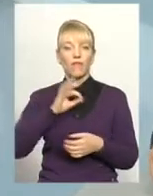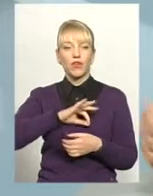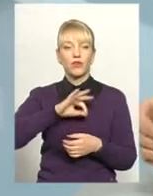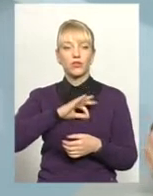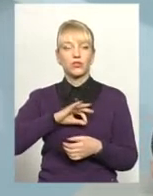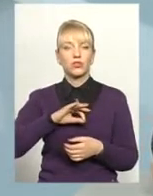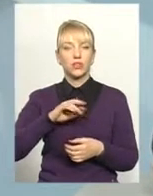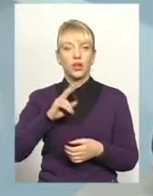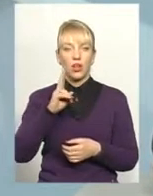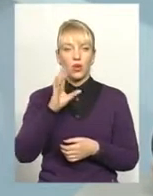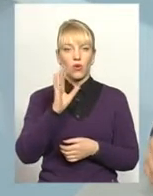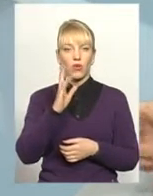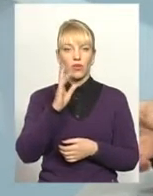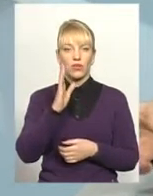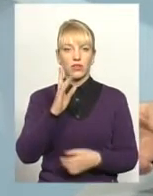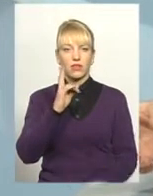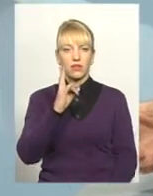колектора